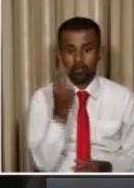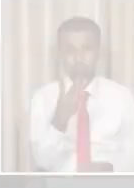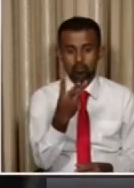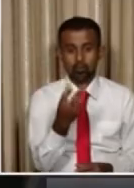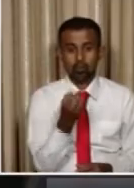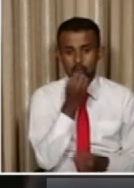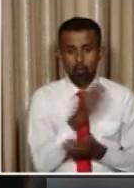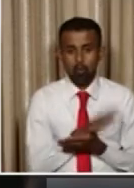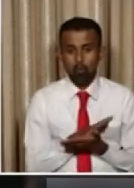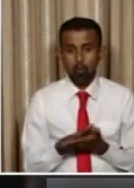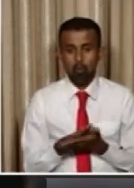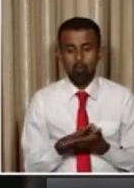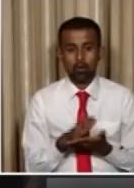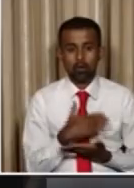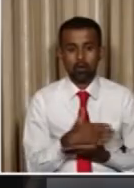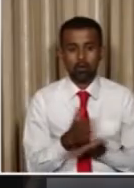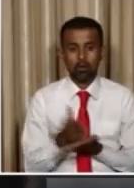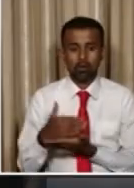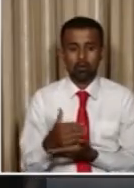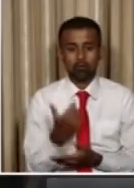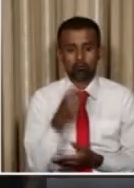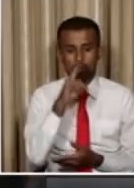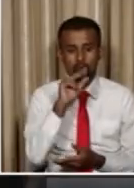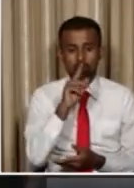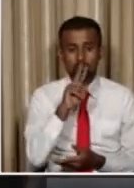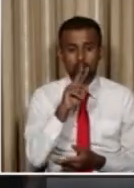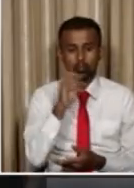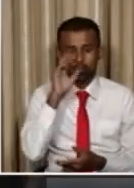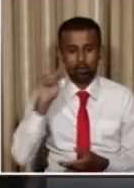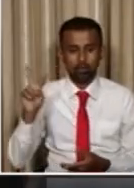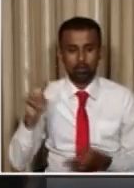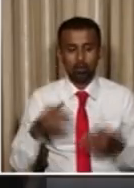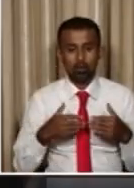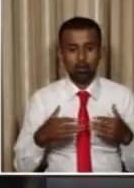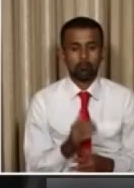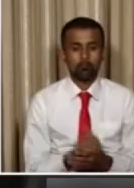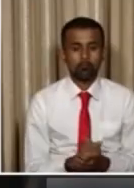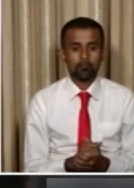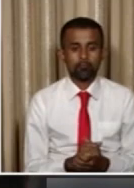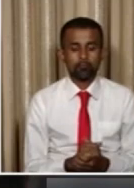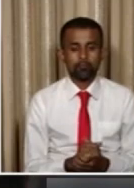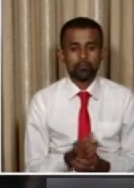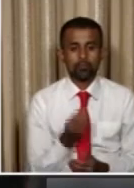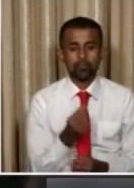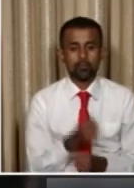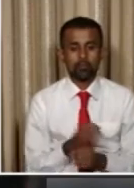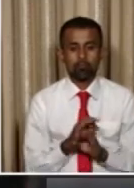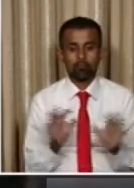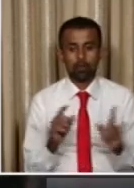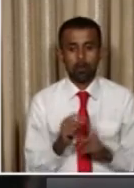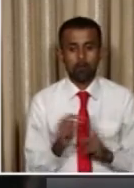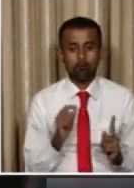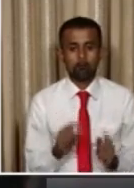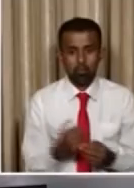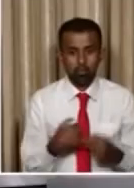වැඩි හෝටල් ලෙස වර්ගීකරණය කර ඇති හෝටල් මධ්‍යම රාත්‍රියෙන් පසු අලුයම දෙක දක්වා විවෘත කර තැබීමට අවස්ථාව ඉදිරිපත් කරපු ගැසට් පත්‍රය අද පාර්ලිමේන්තුව